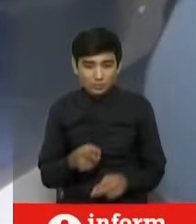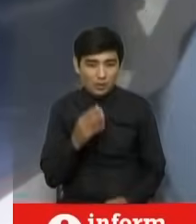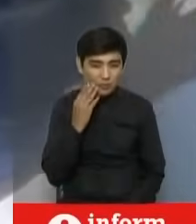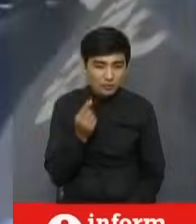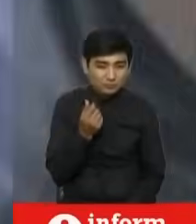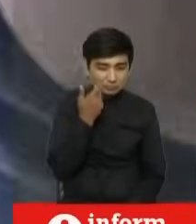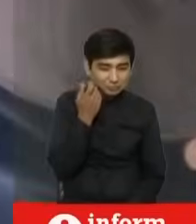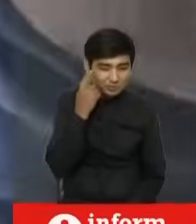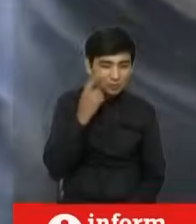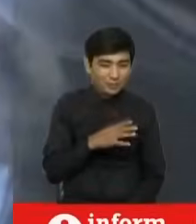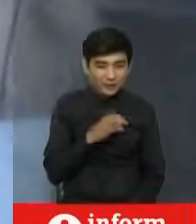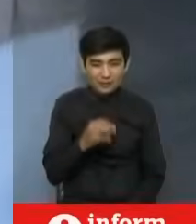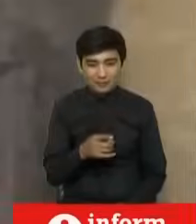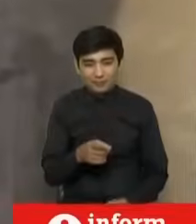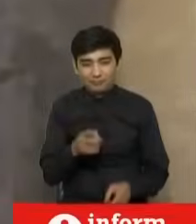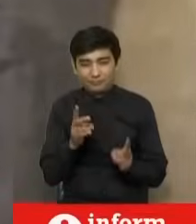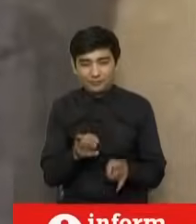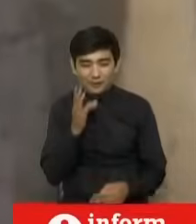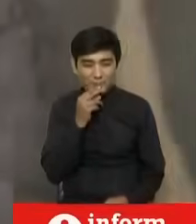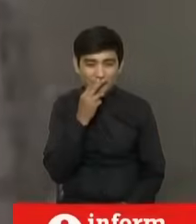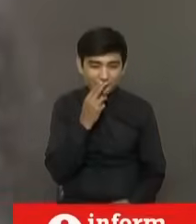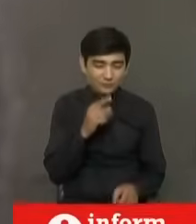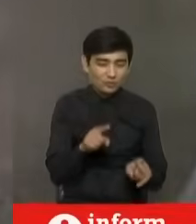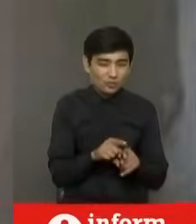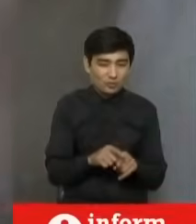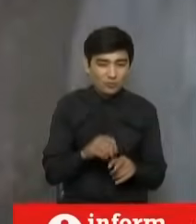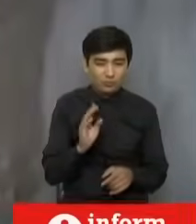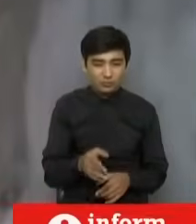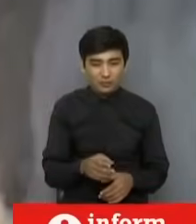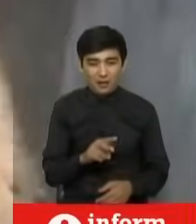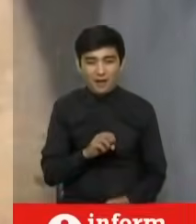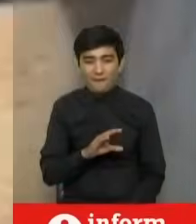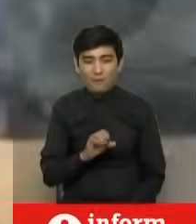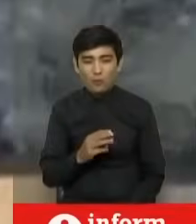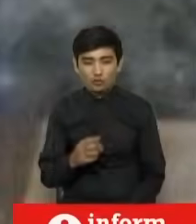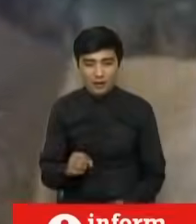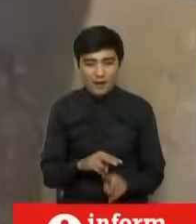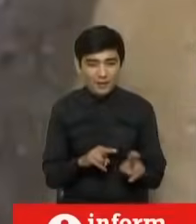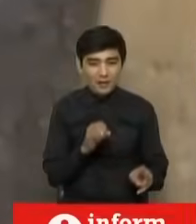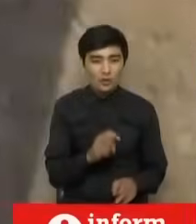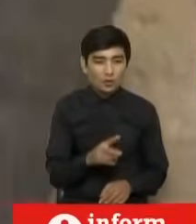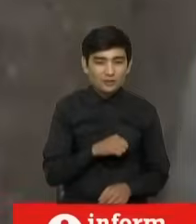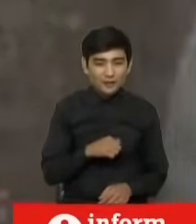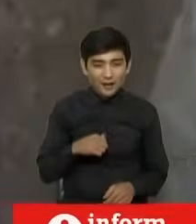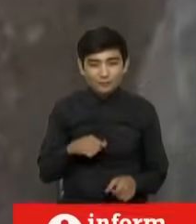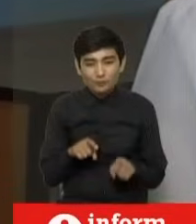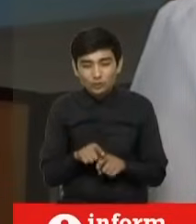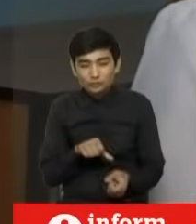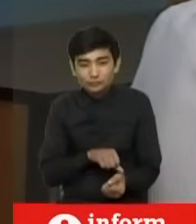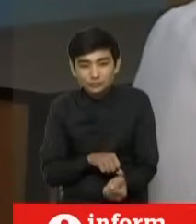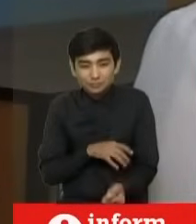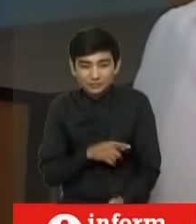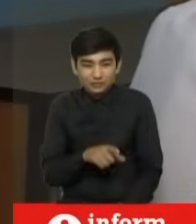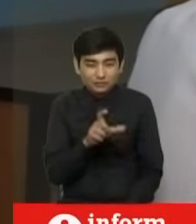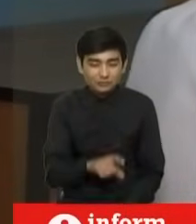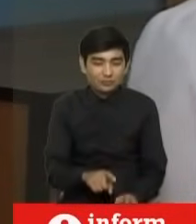заработать деньги становится иногда ловушкой и для подростков, говорят полицейские. Порой закладчиками становятся те, кто сам когда-то употреблял. Допустим,